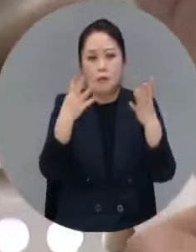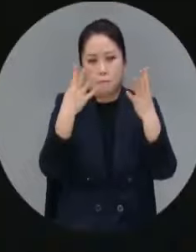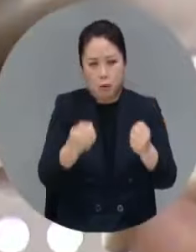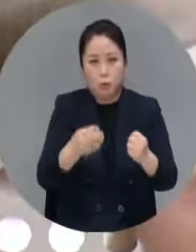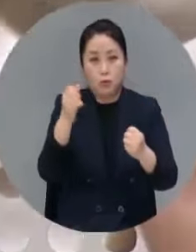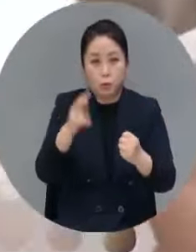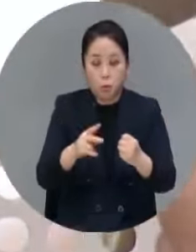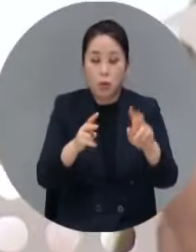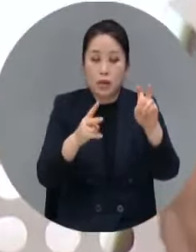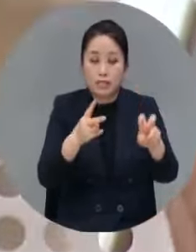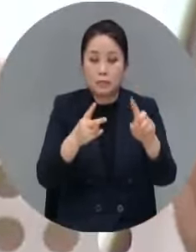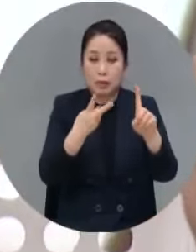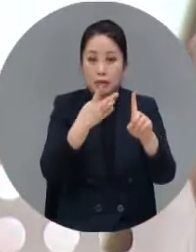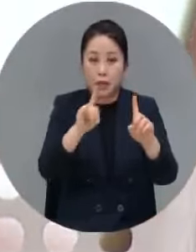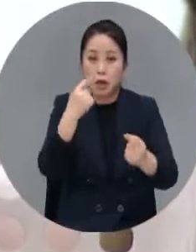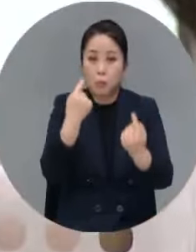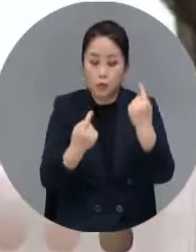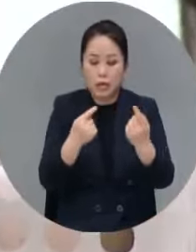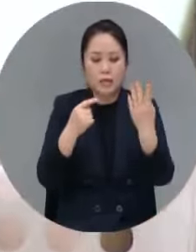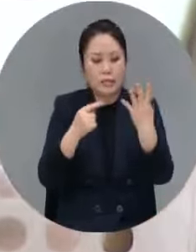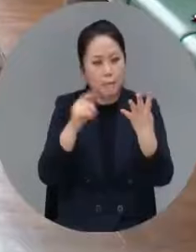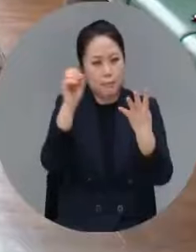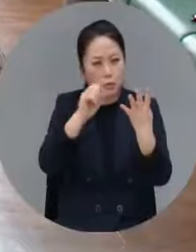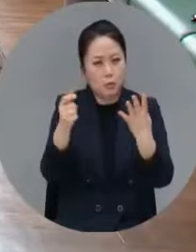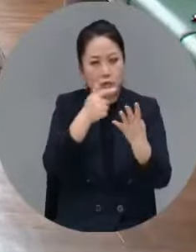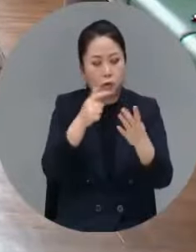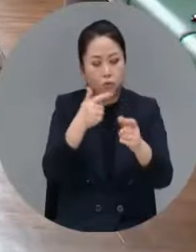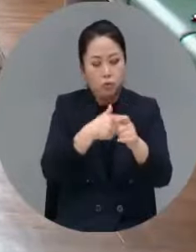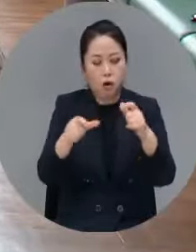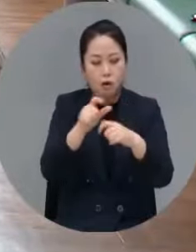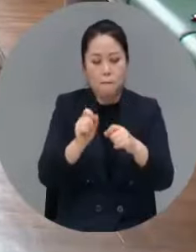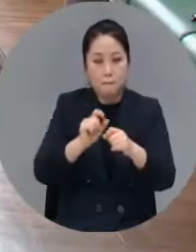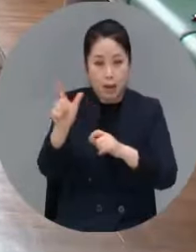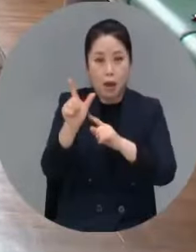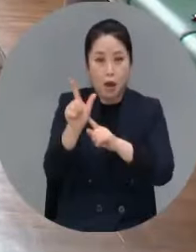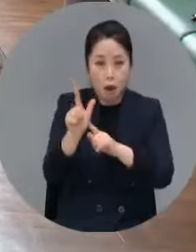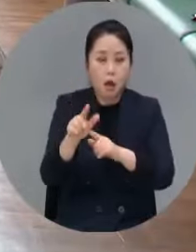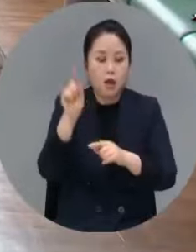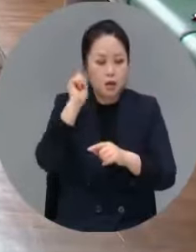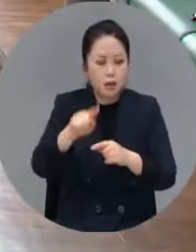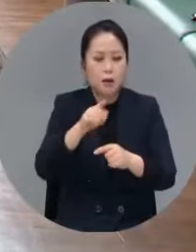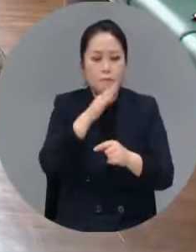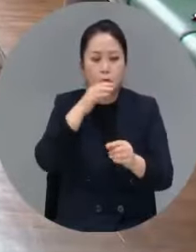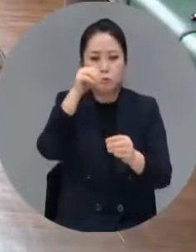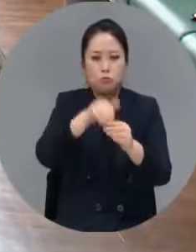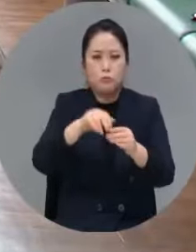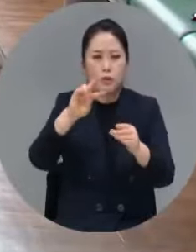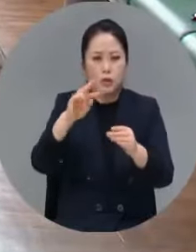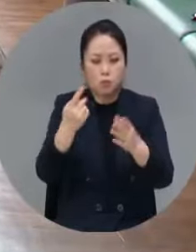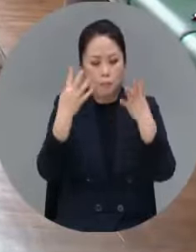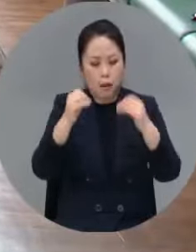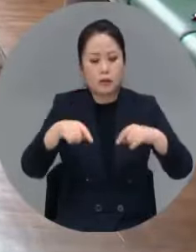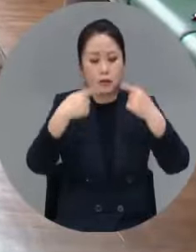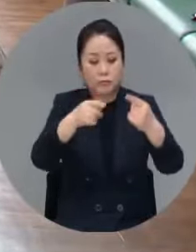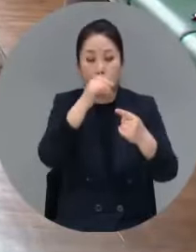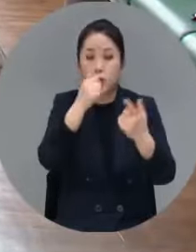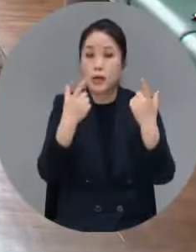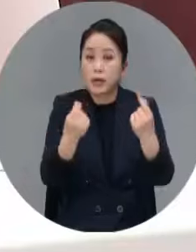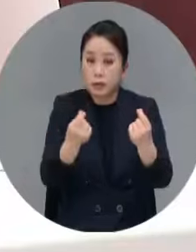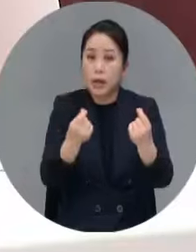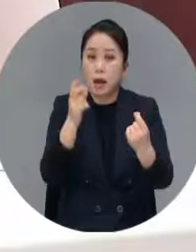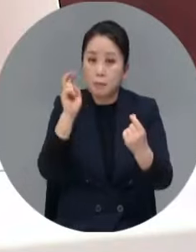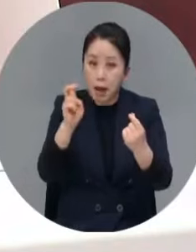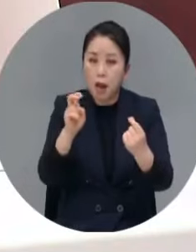포인트 높았습니다이 같은 상승세는 내일 본 투표까지 이어질 것이란 전망이 나오고 있는 상황 여의는 유권자의